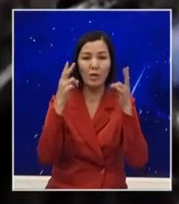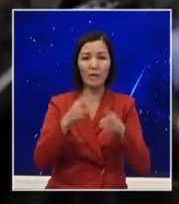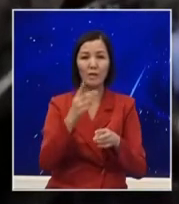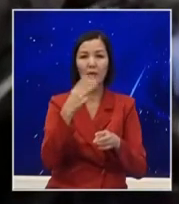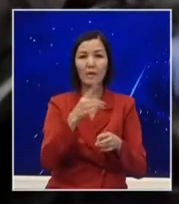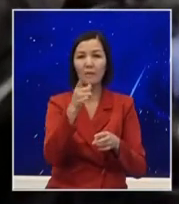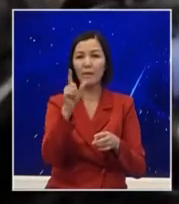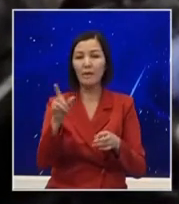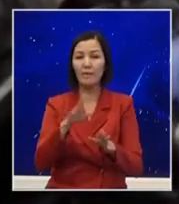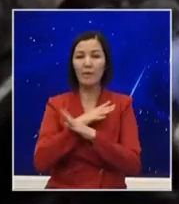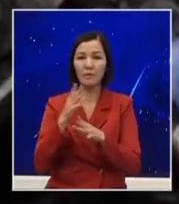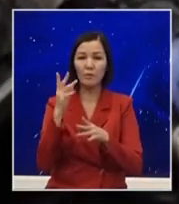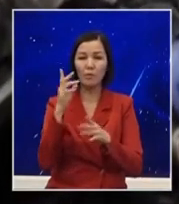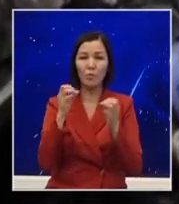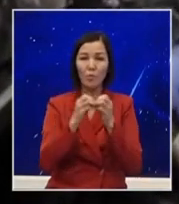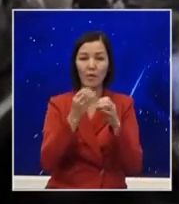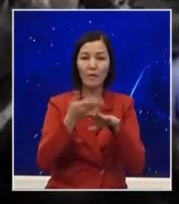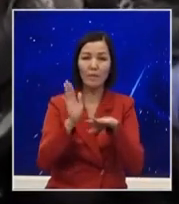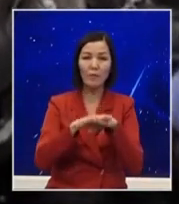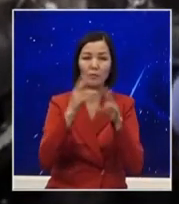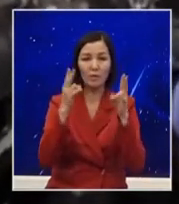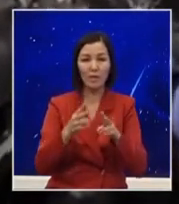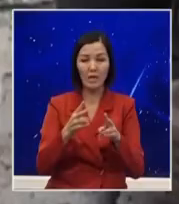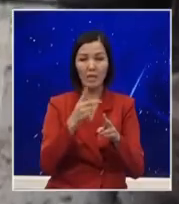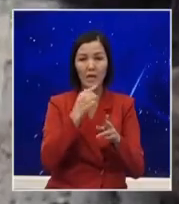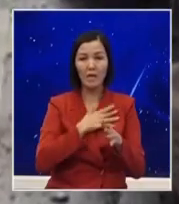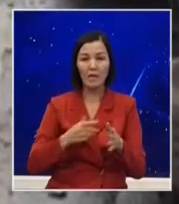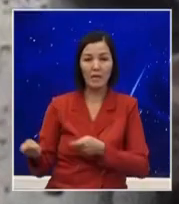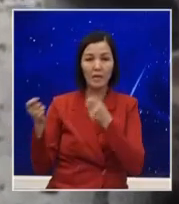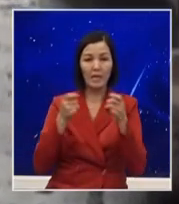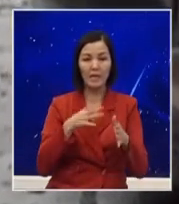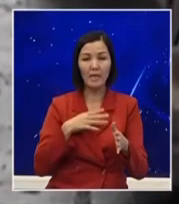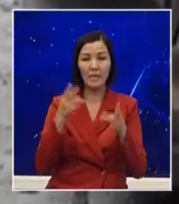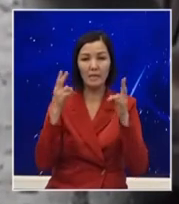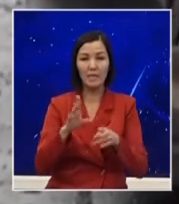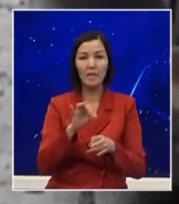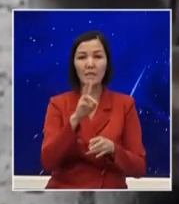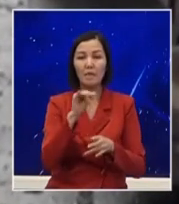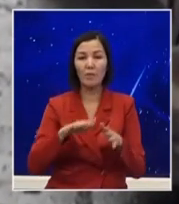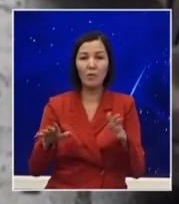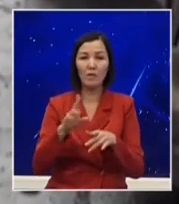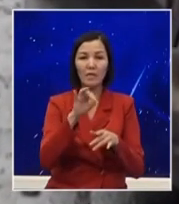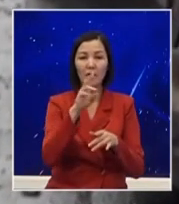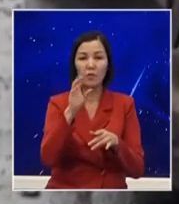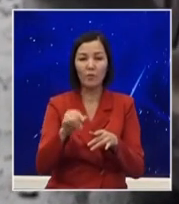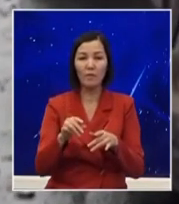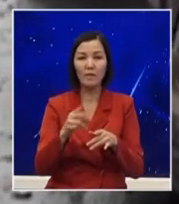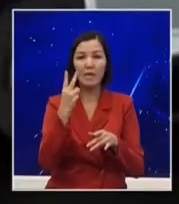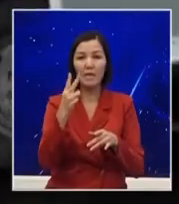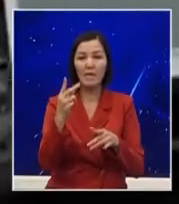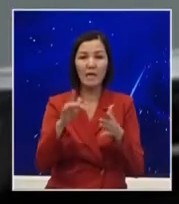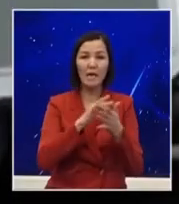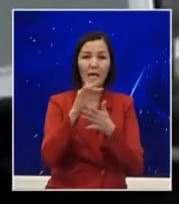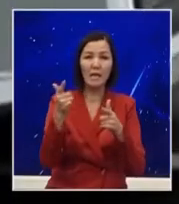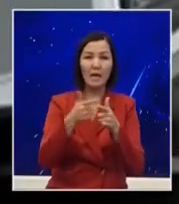қайтыс болды. Тағы 10-нан астам кісі ауыр халде ауруханаға жеткізілген. Қайғылы оқиға Сан-Паулу штатындағы Тагауи мен Такаури-Туба